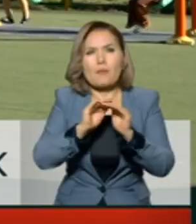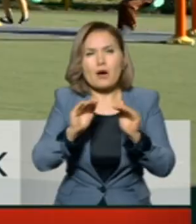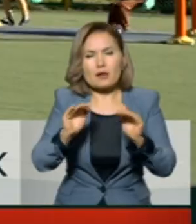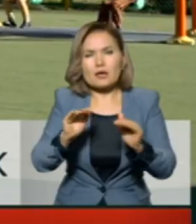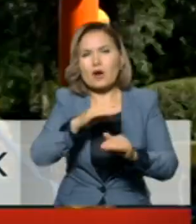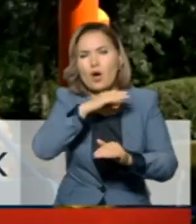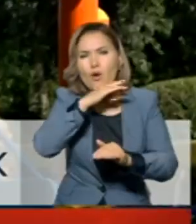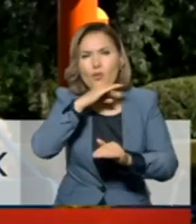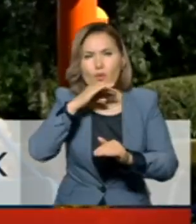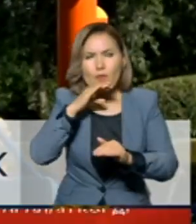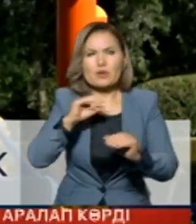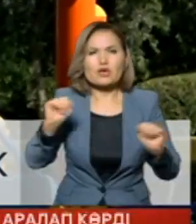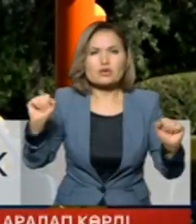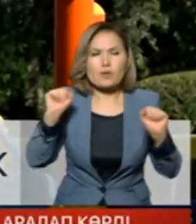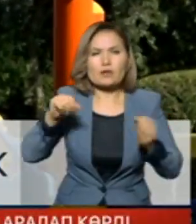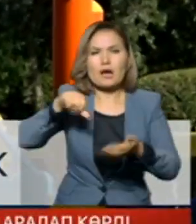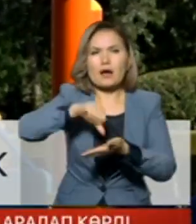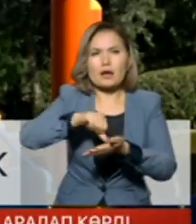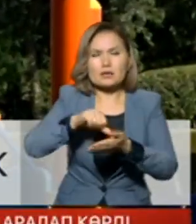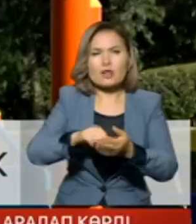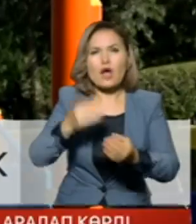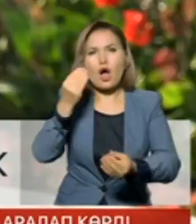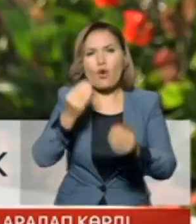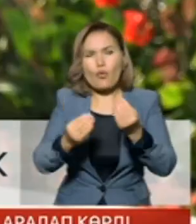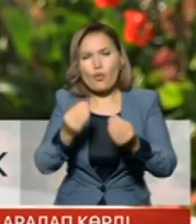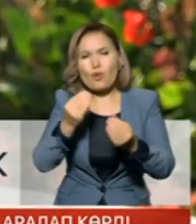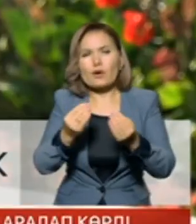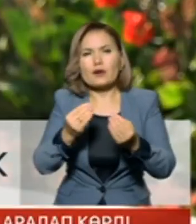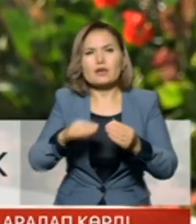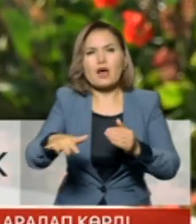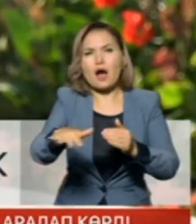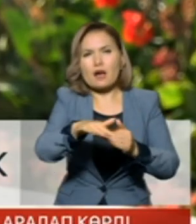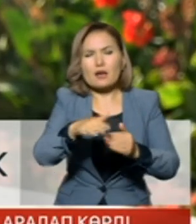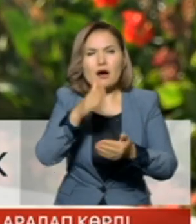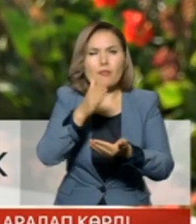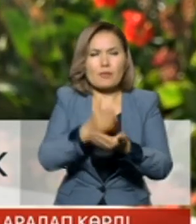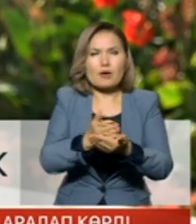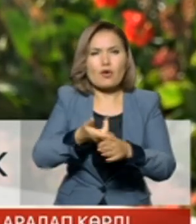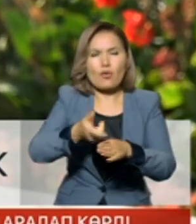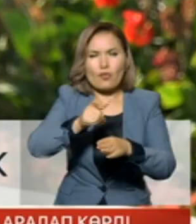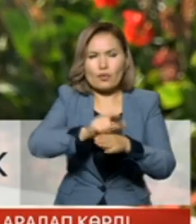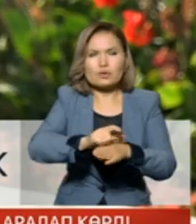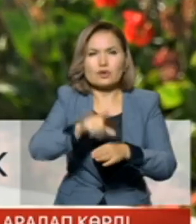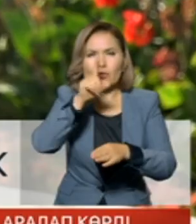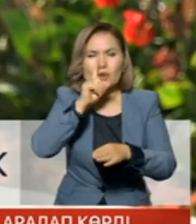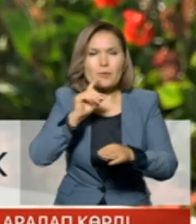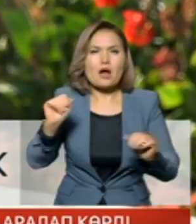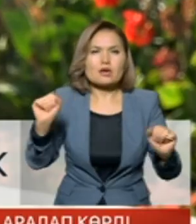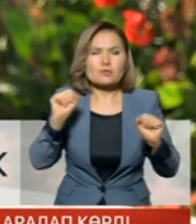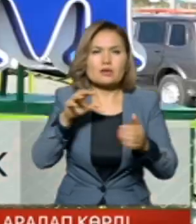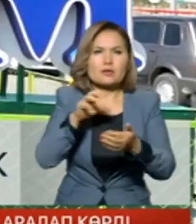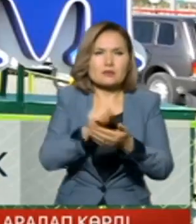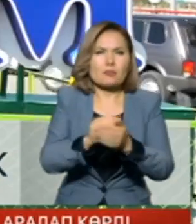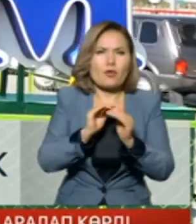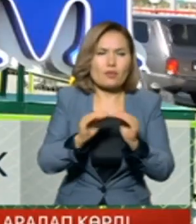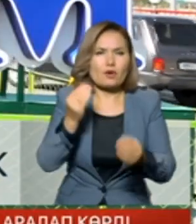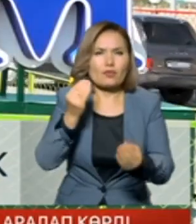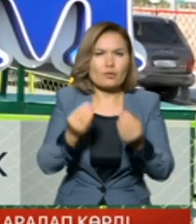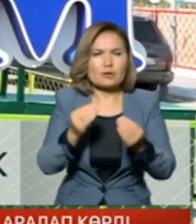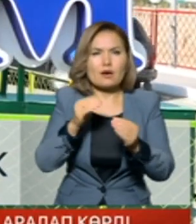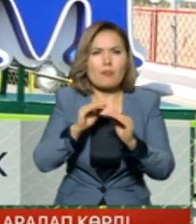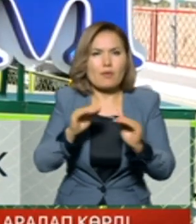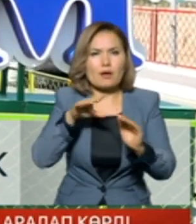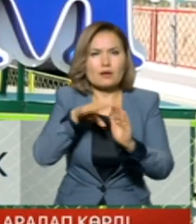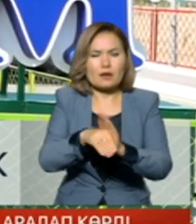көп жаңағы спортқа қатысып, ойын алаңына барып, уақыттарын тиімді пайдалануға да мүмкіндік жасап қойған ауылымызда. Соңғы